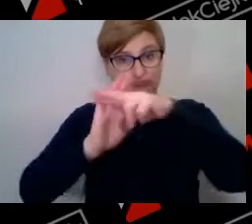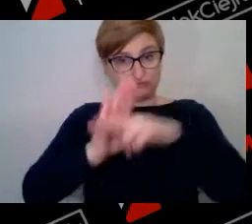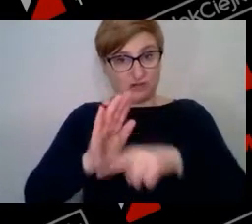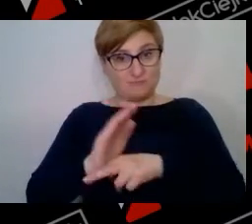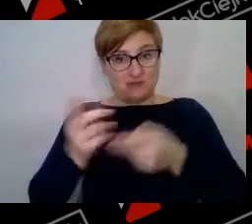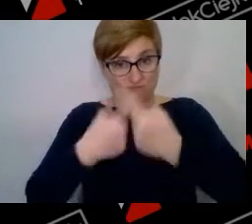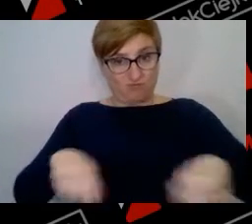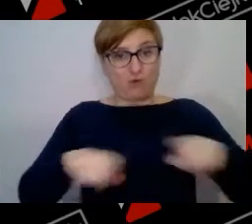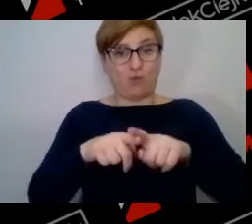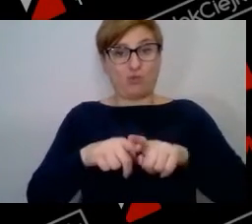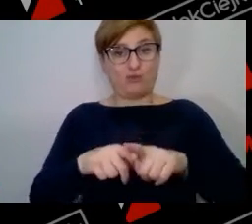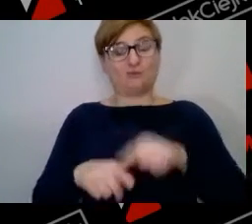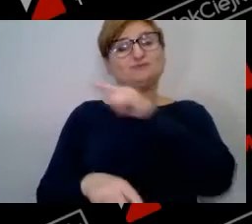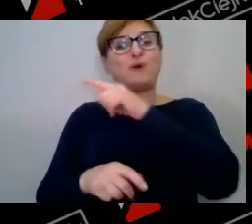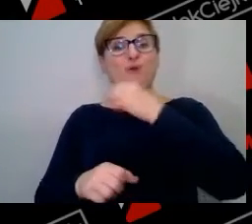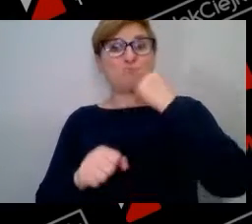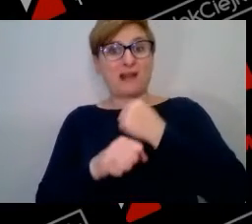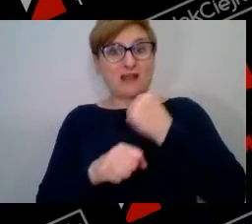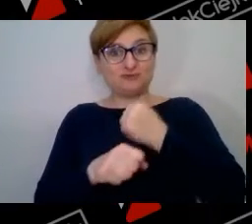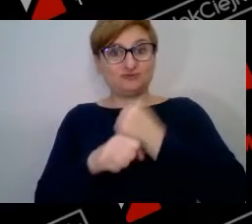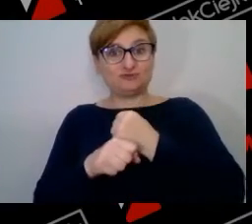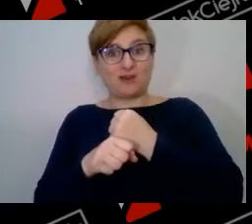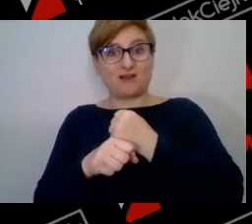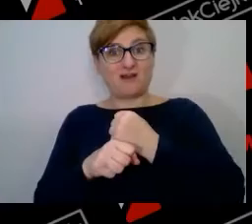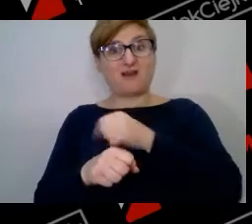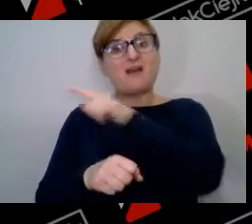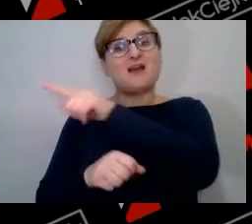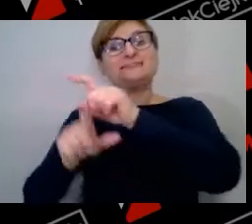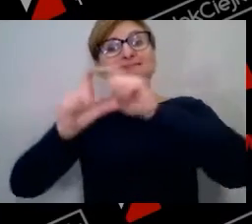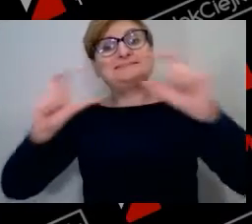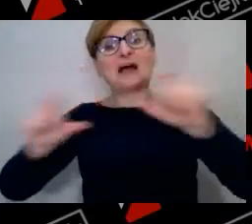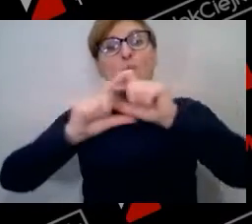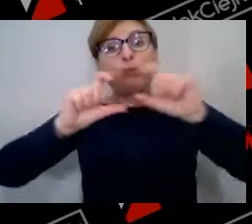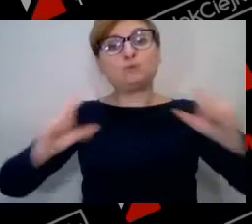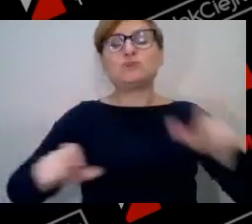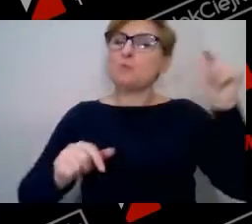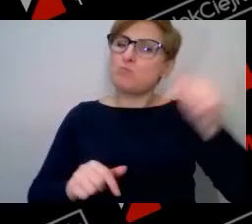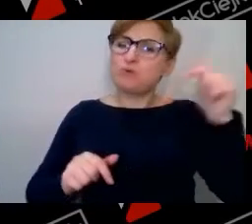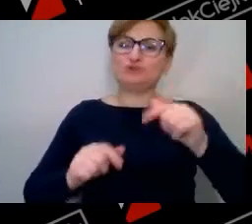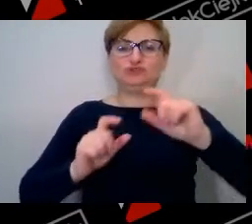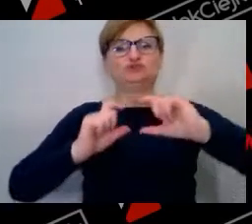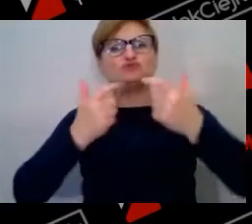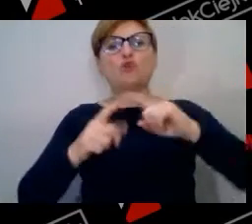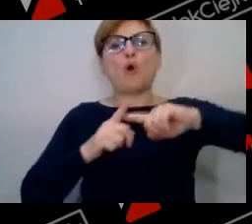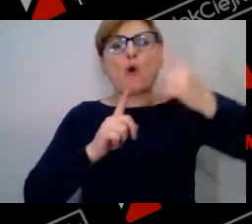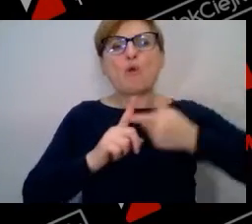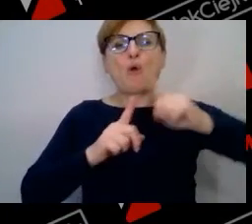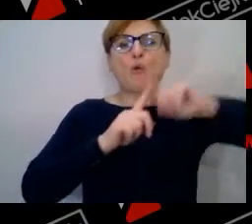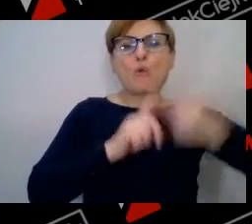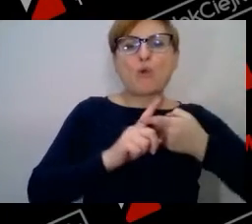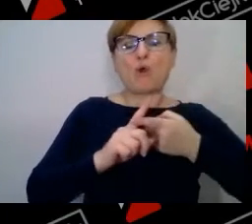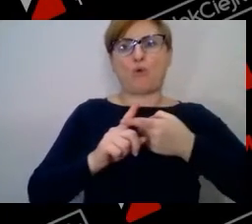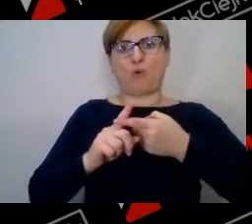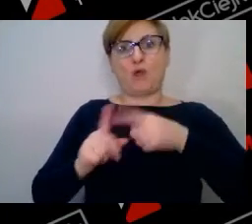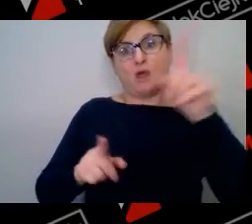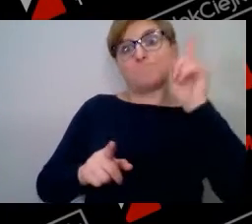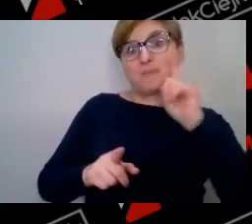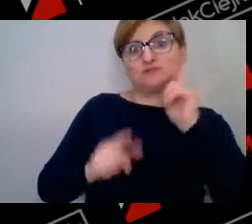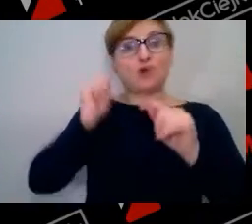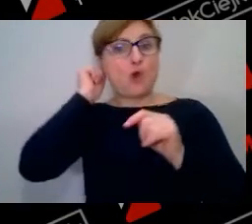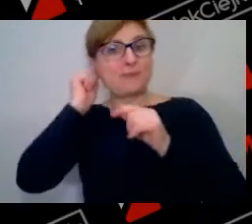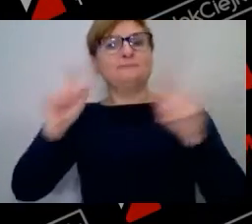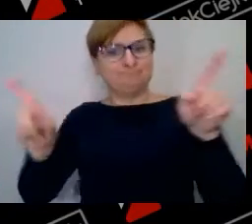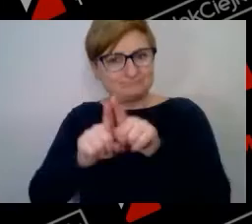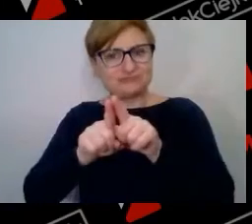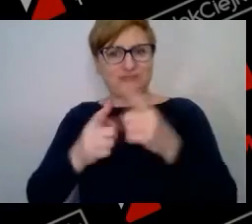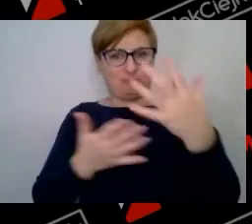Pracodawcy powinni i będą musieli co roku wykazywać, że kobiety i mężczyźni na tych samych stanowiskach zarabiają tyle samo. A